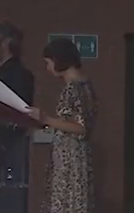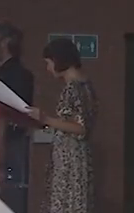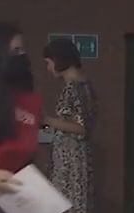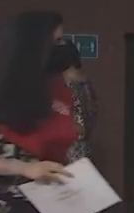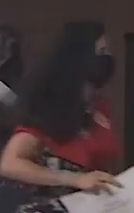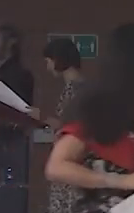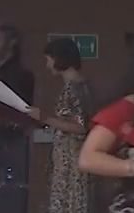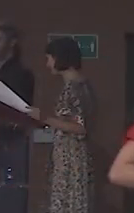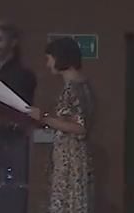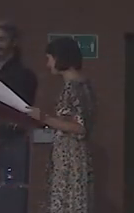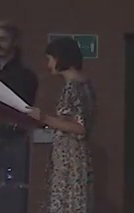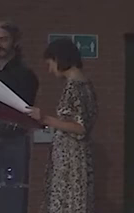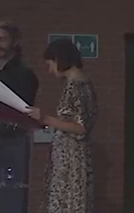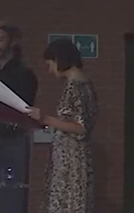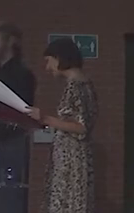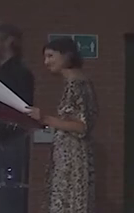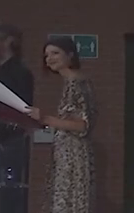Judit Terrats Carballada.